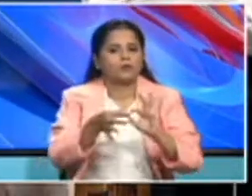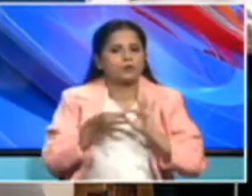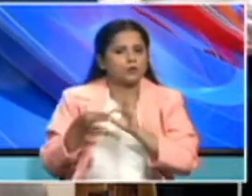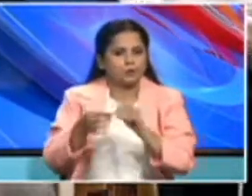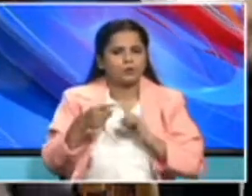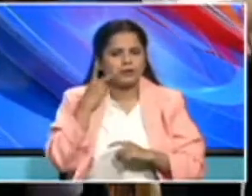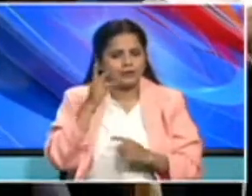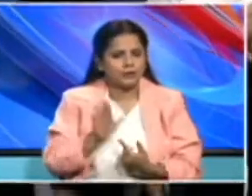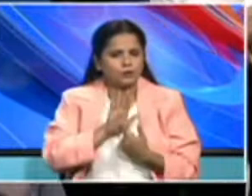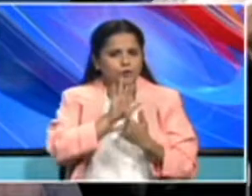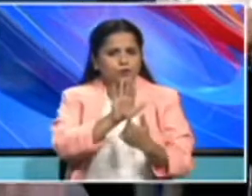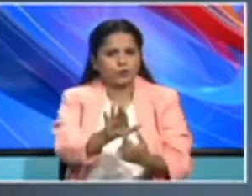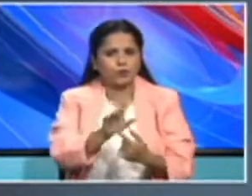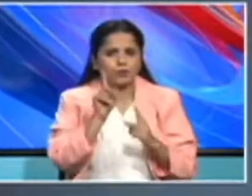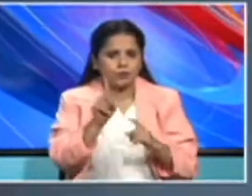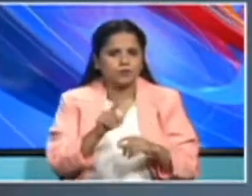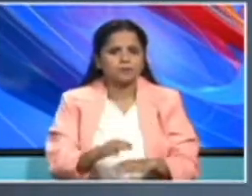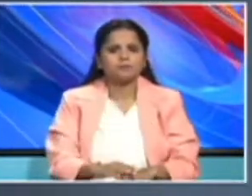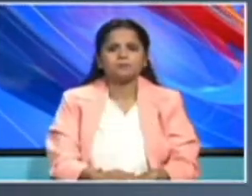देखते हैं।